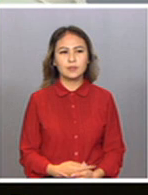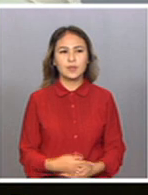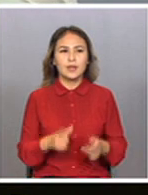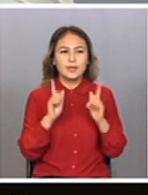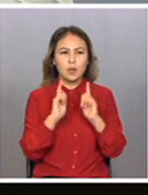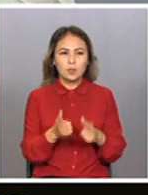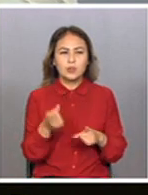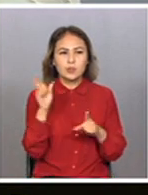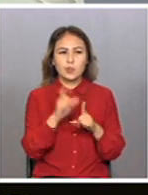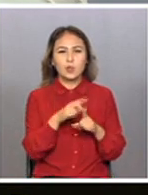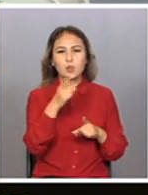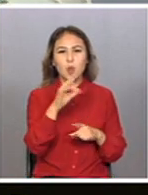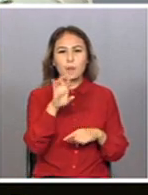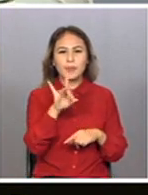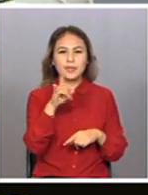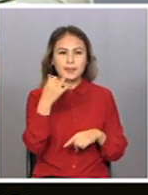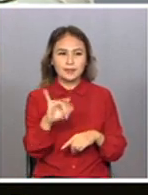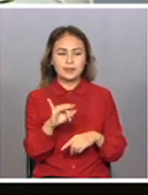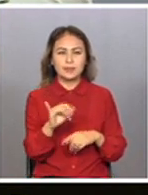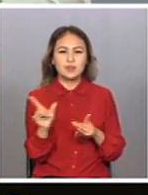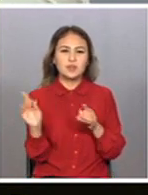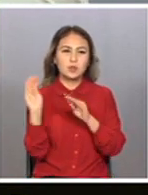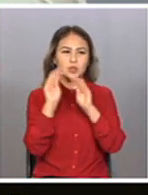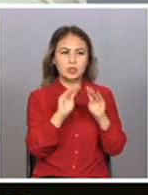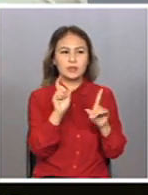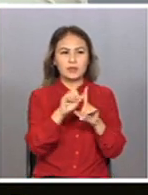Согласуйте слово «добрый» с существительными.